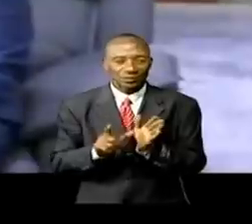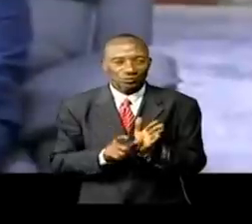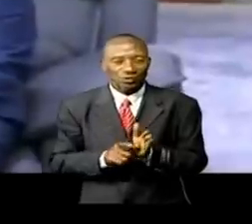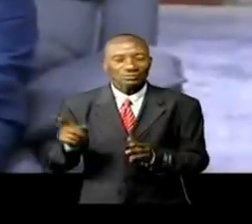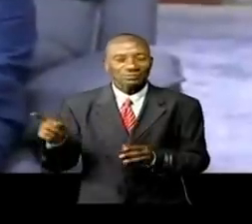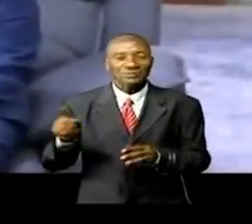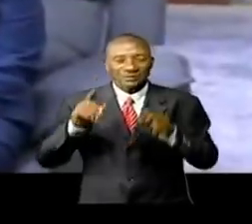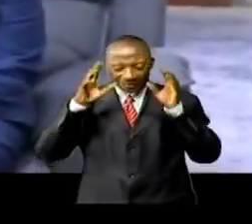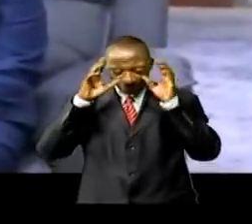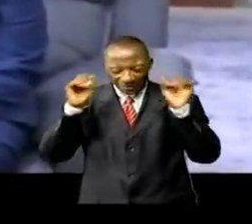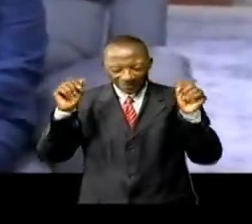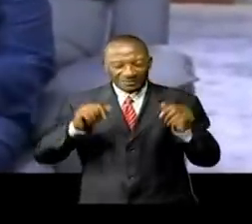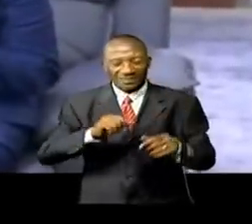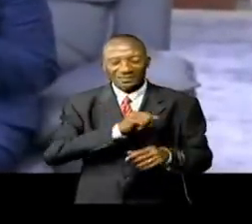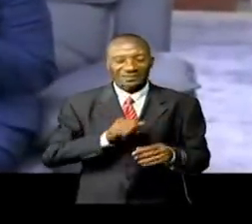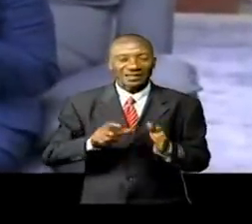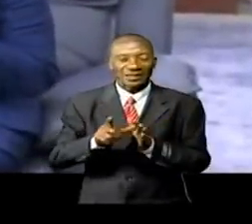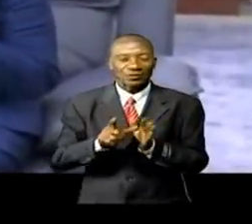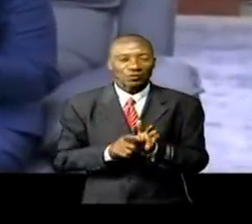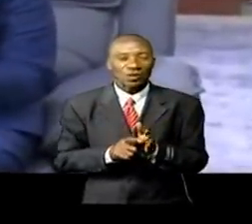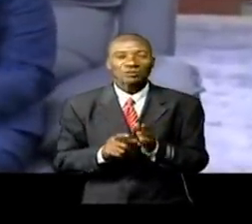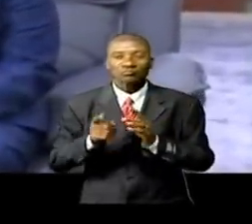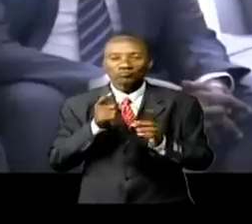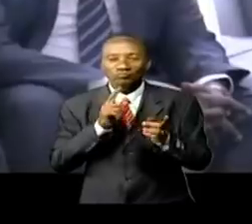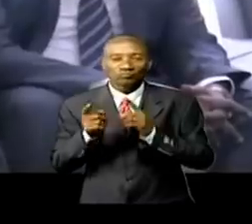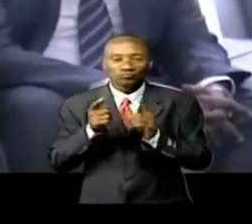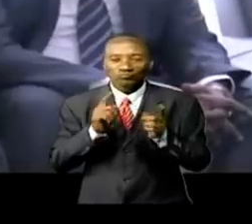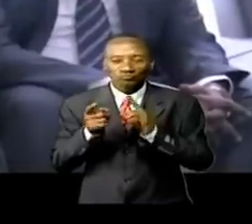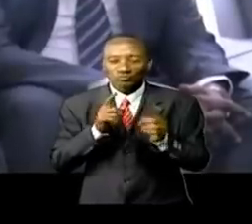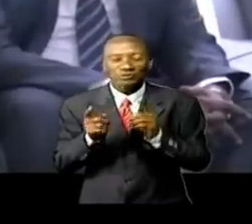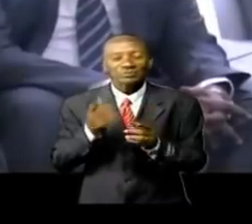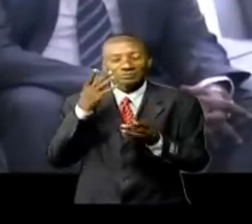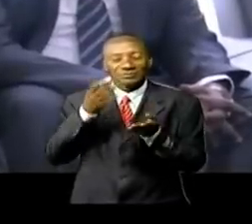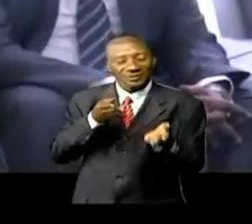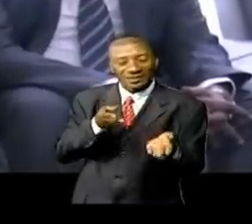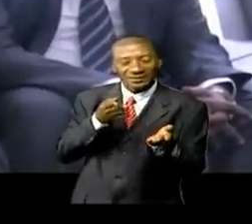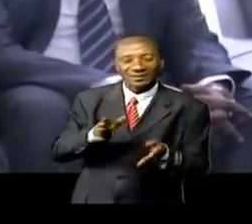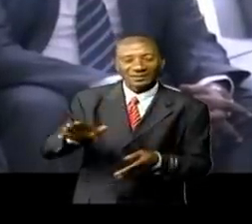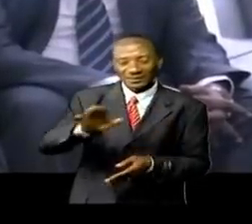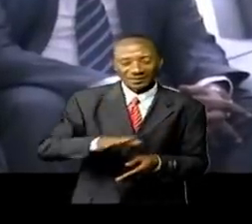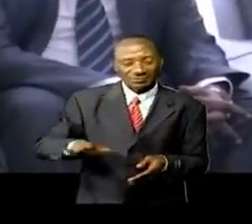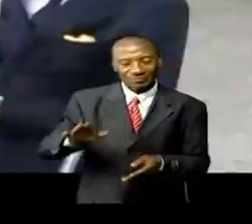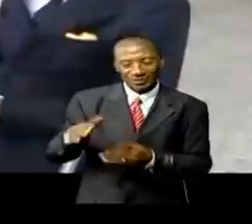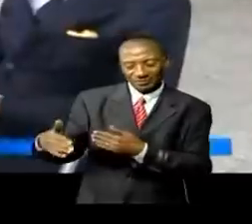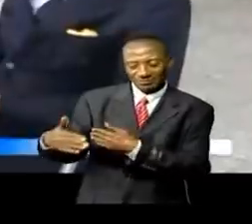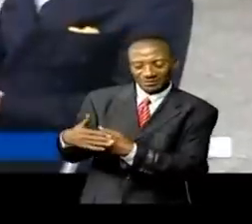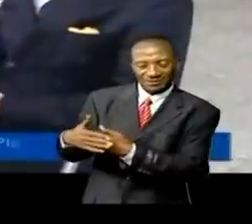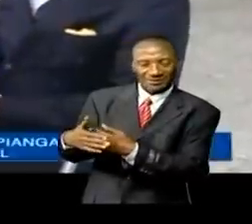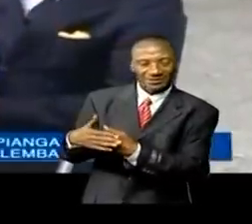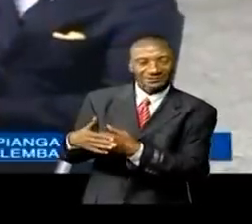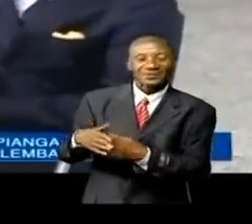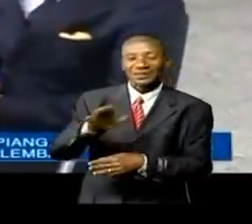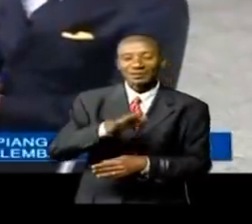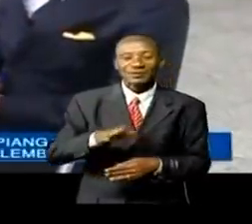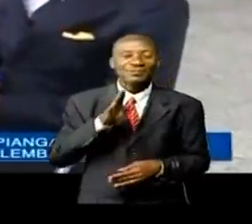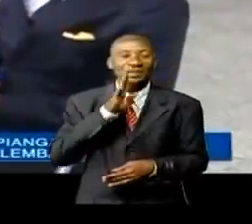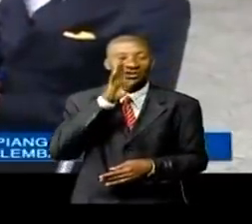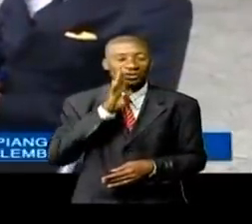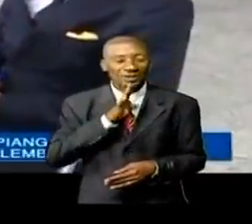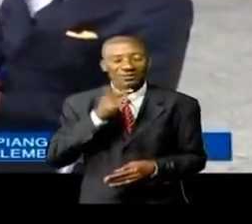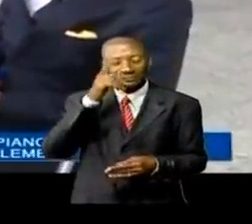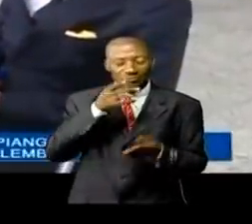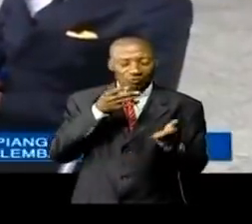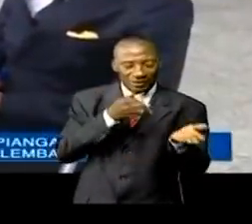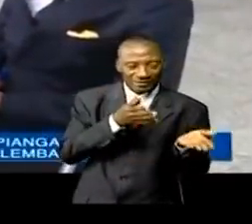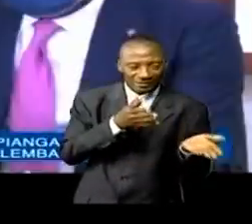la sagesse africaine pour sauver la République sœur dont l'ancien président Idriss Déby Itno est mort